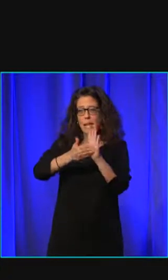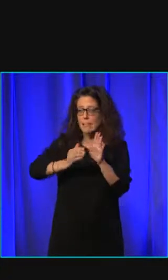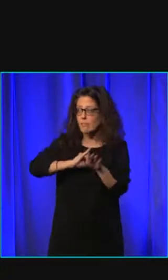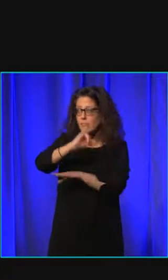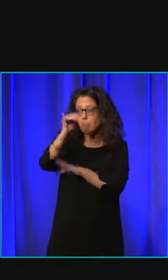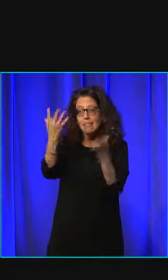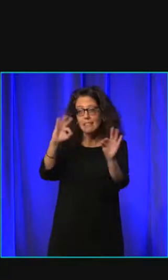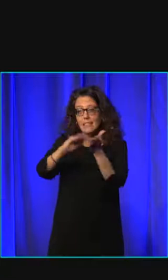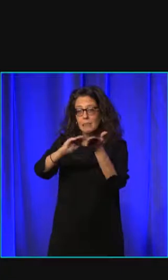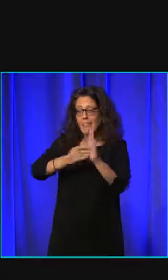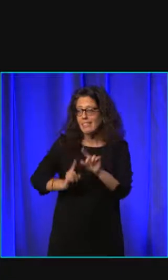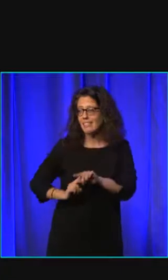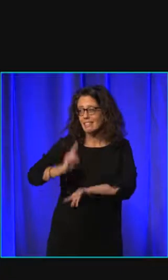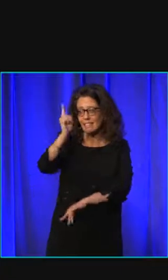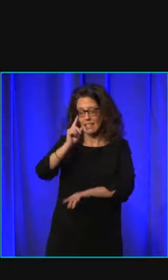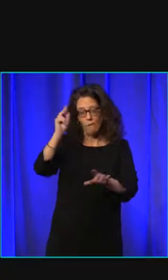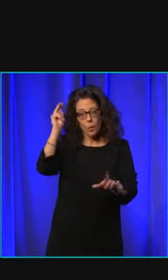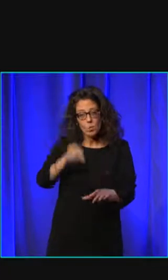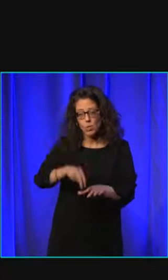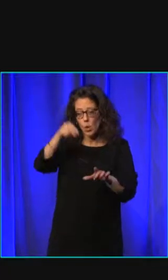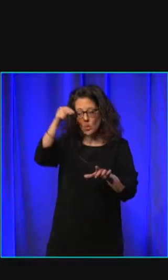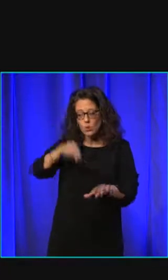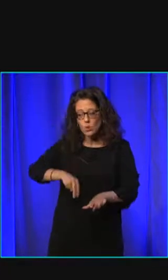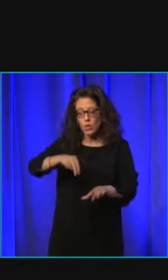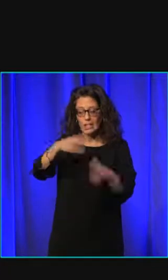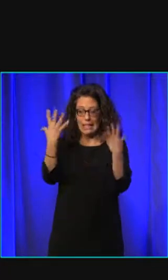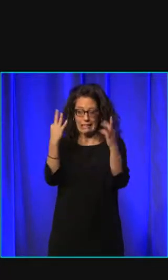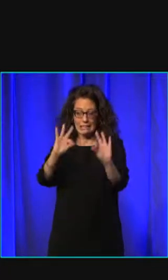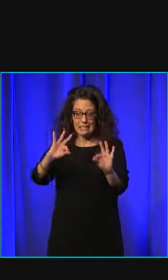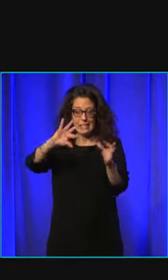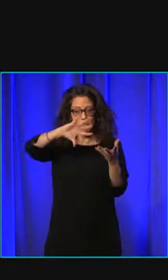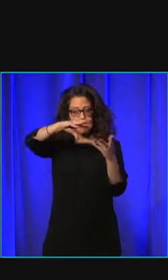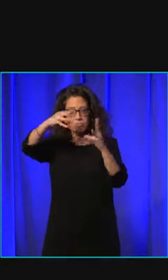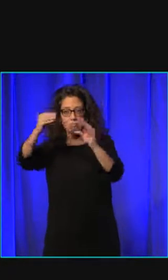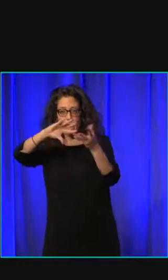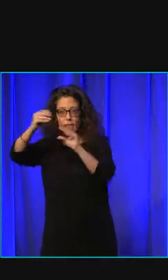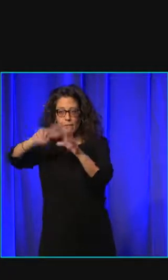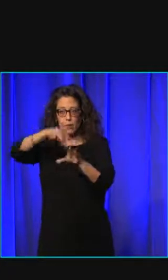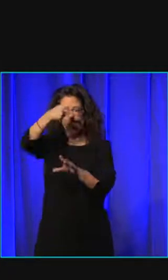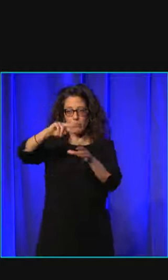On doit sauter et enchaîner 10 figures.